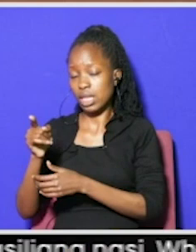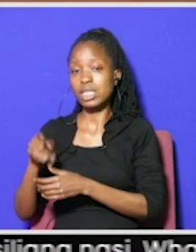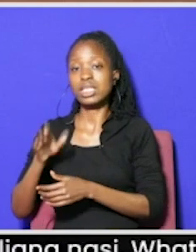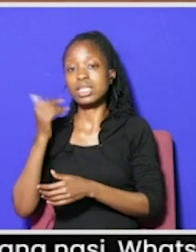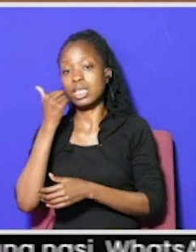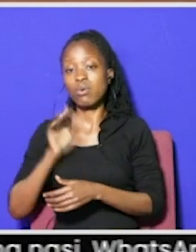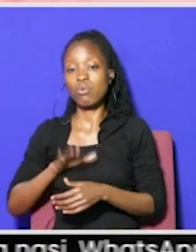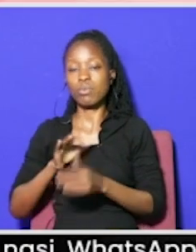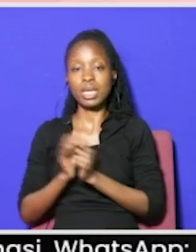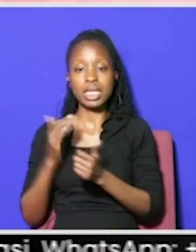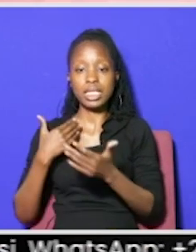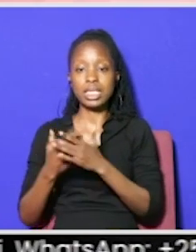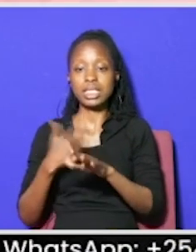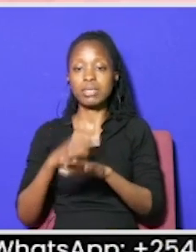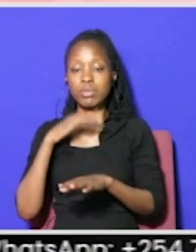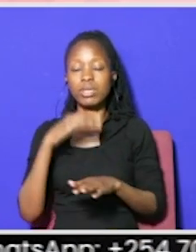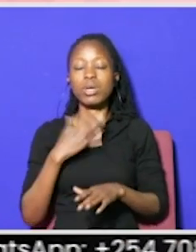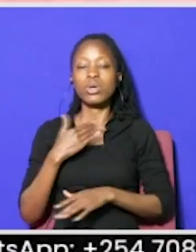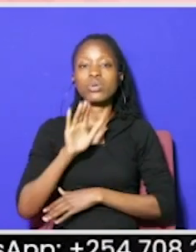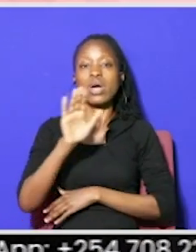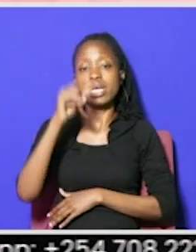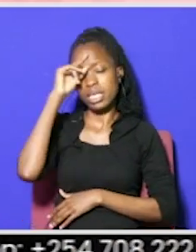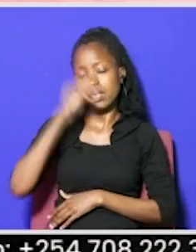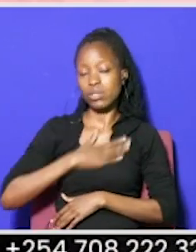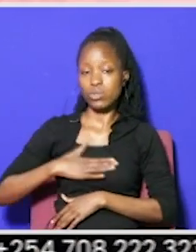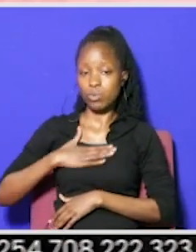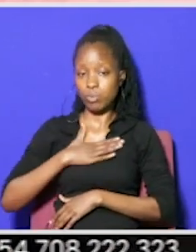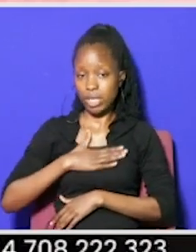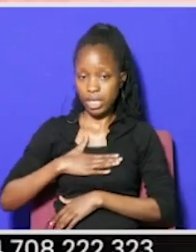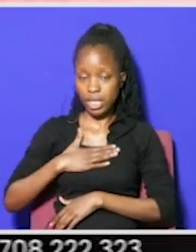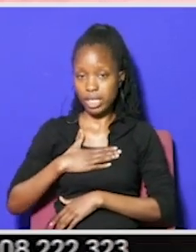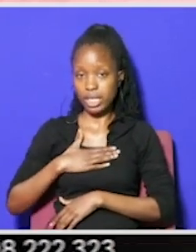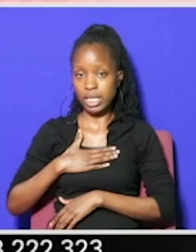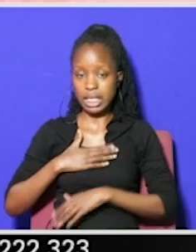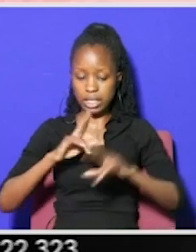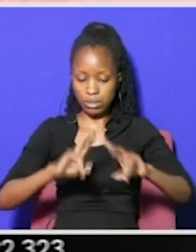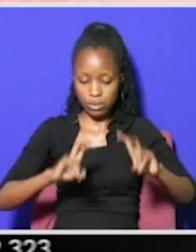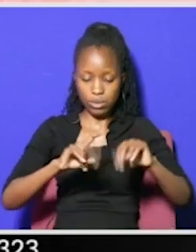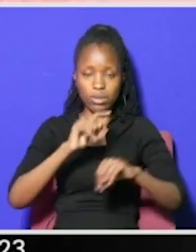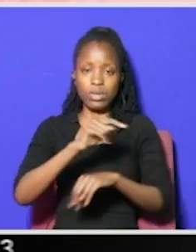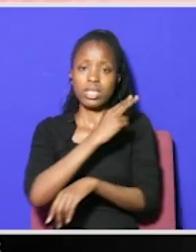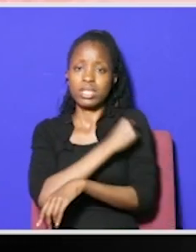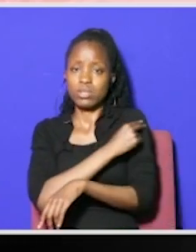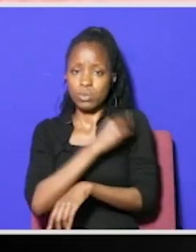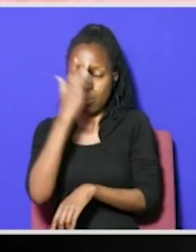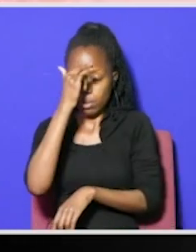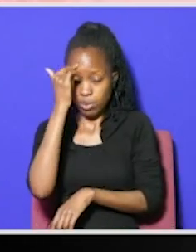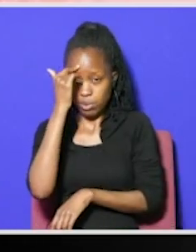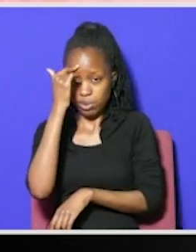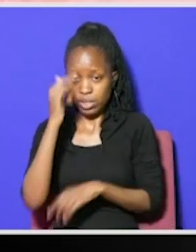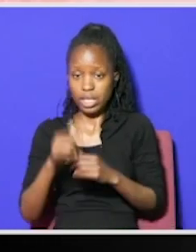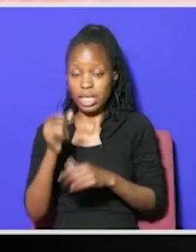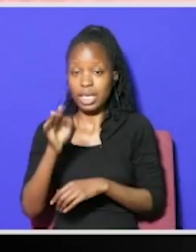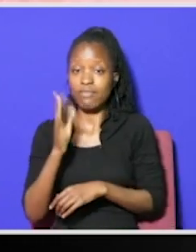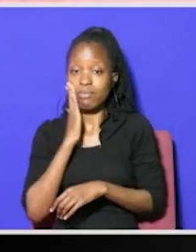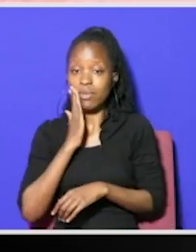Mwenyezi Mungu amemchukua. Naomba serikali ichukue hatua ya kuchunguza hii Premier Hospital, kwa sababu kama